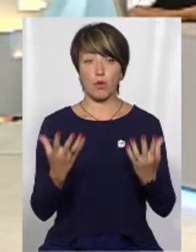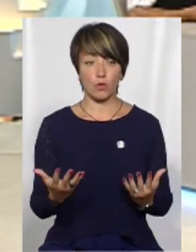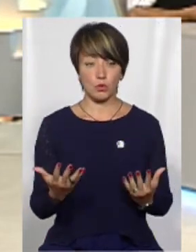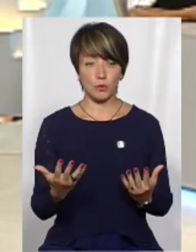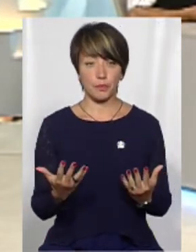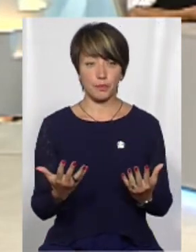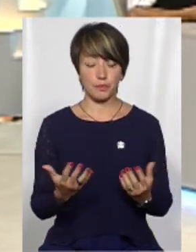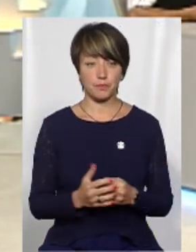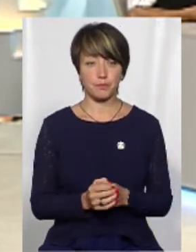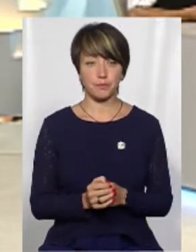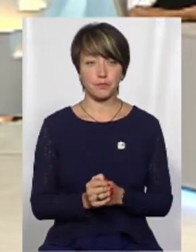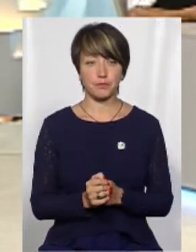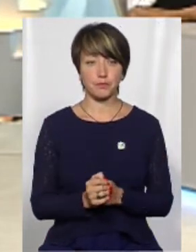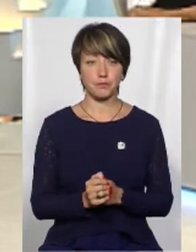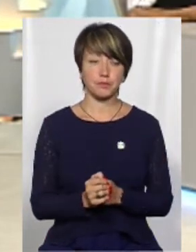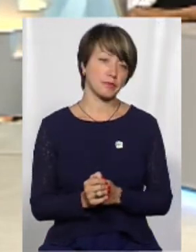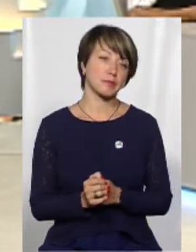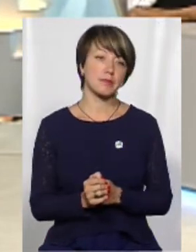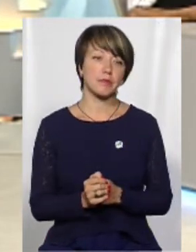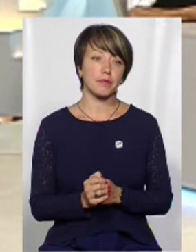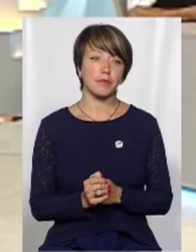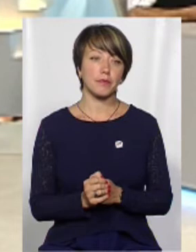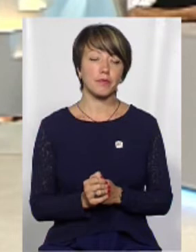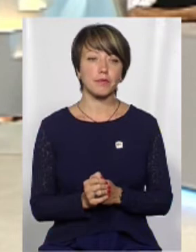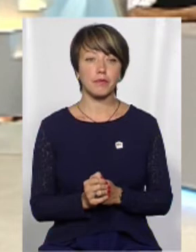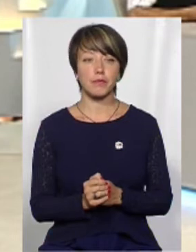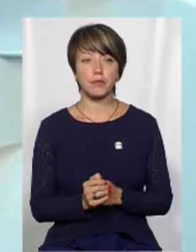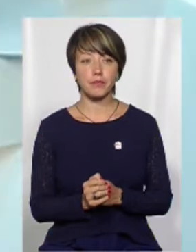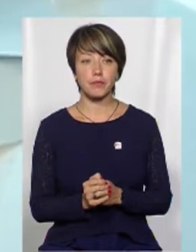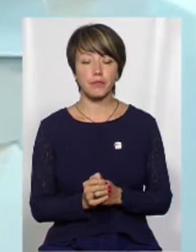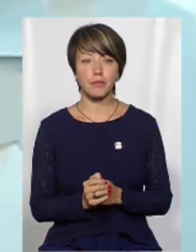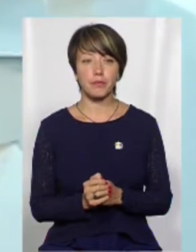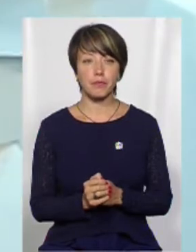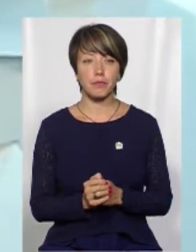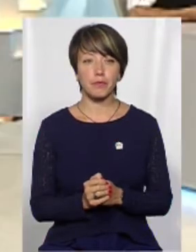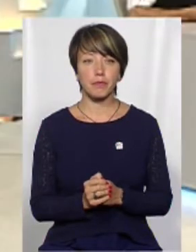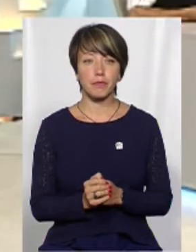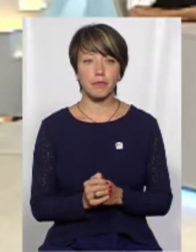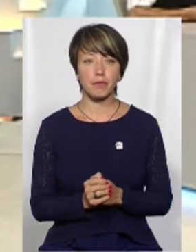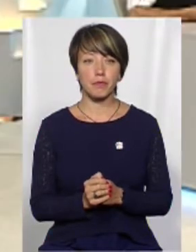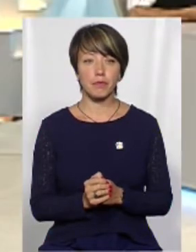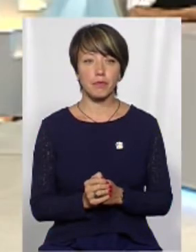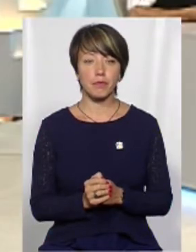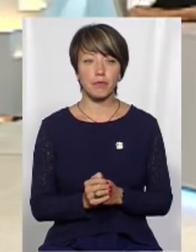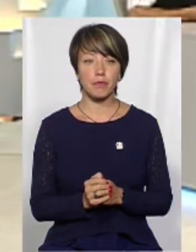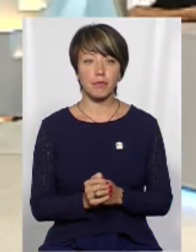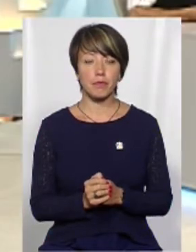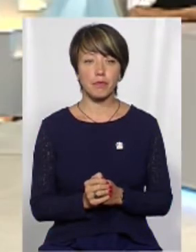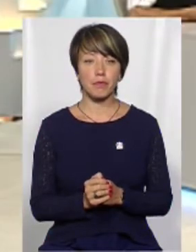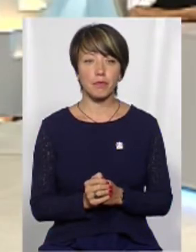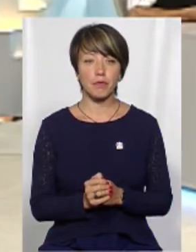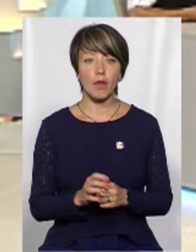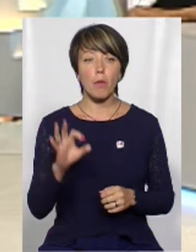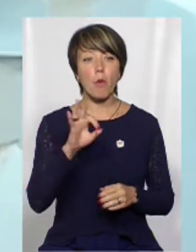Pour la raison de coût de fabrication. Et по причині виробництва, по причині